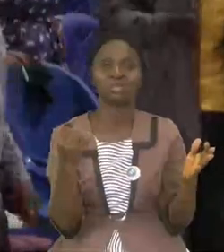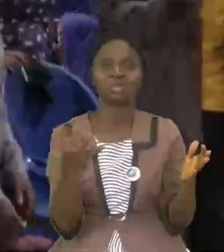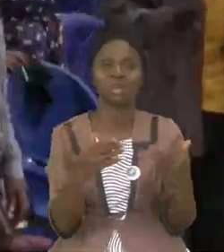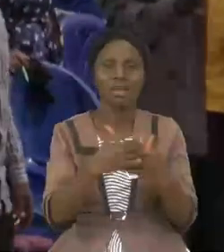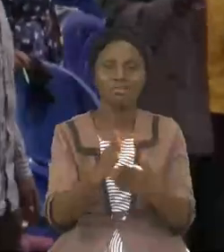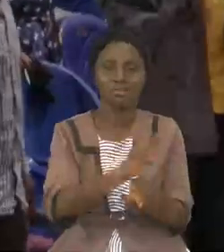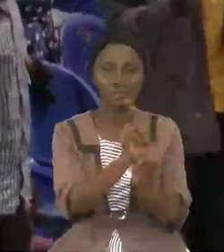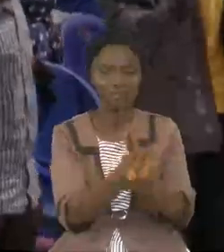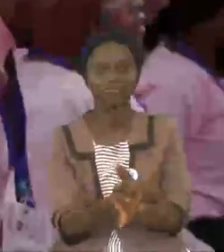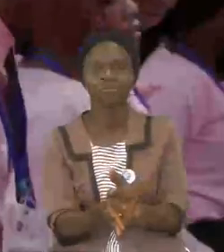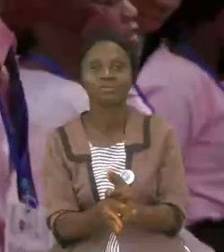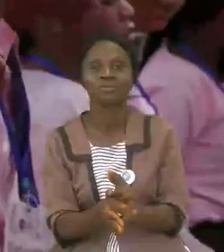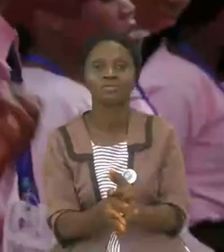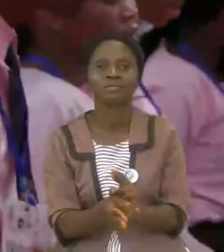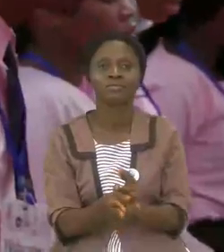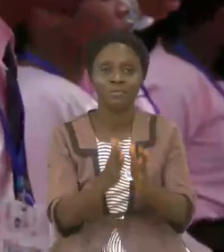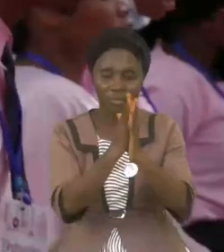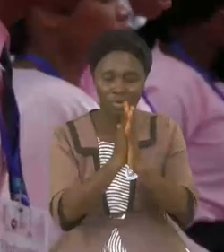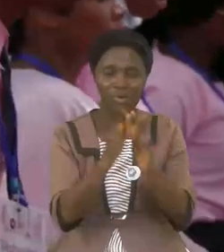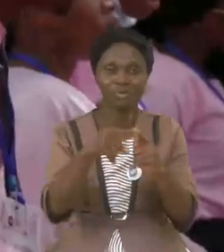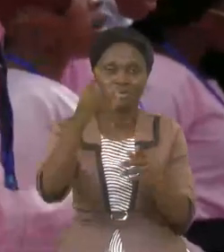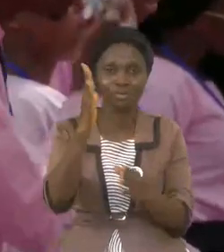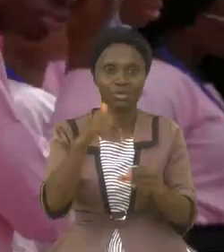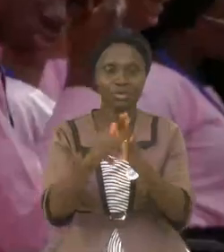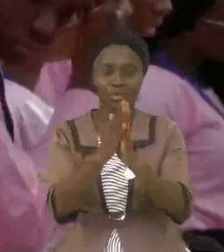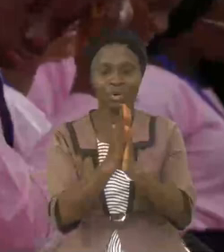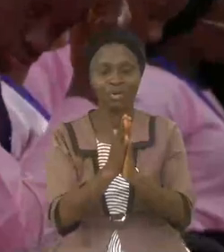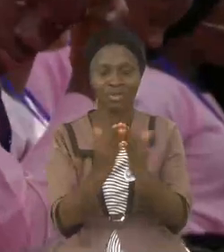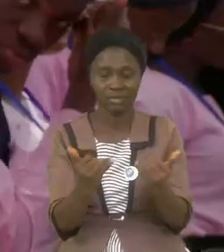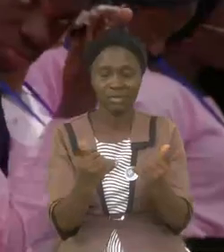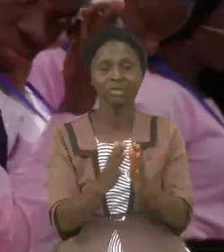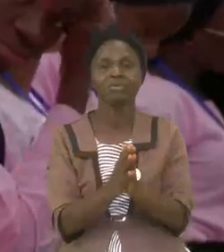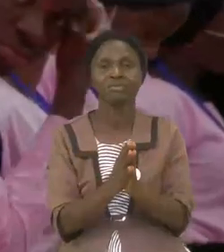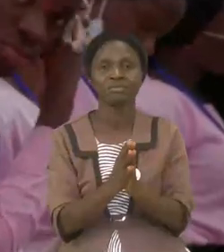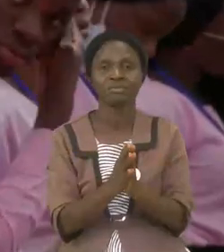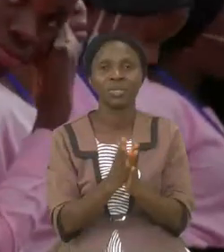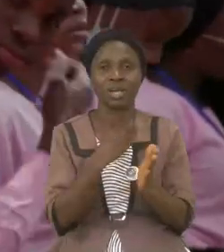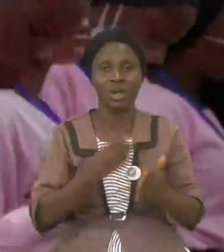avec la promesse, il fera cela. Ouvrez la bouche et parlez au Seigneur dans la prière.